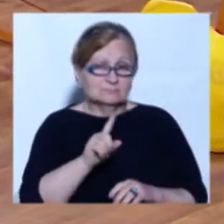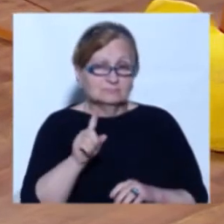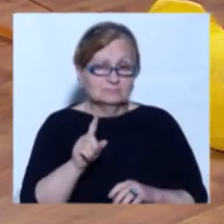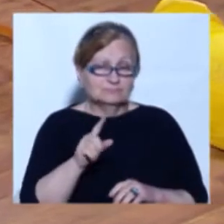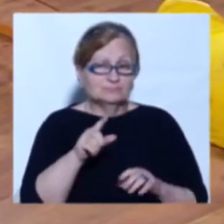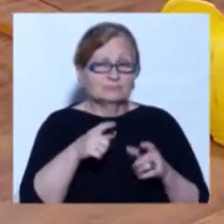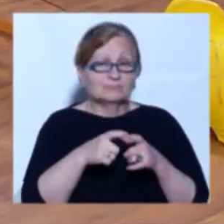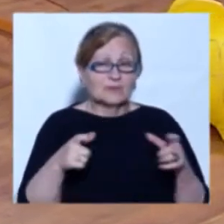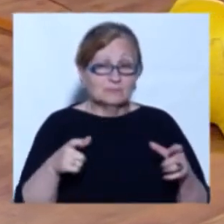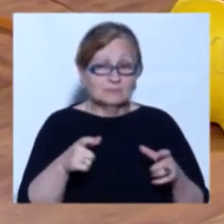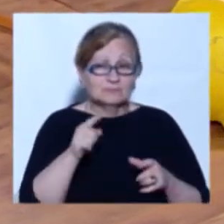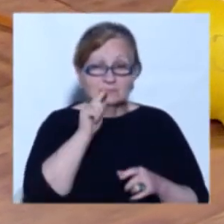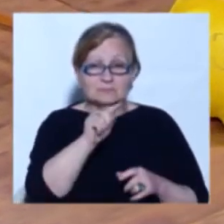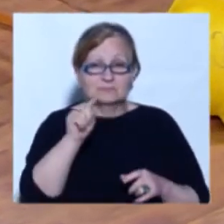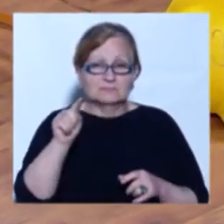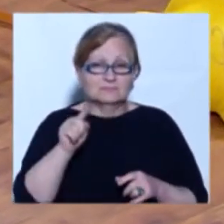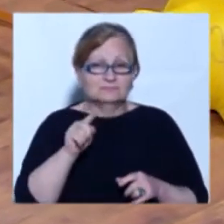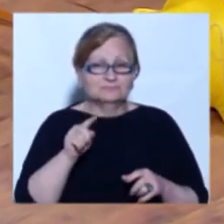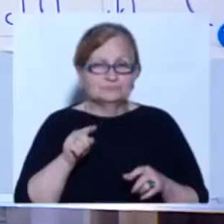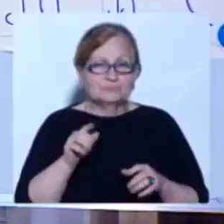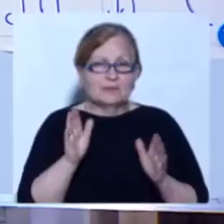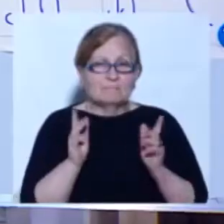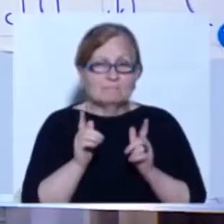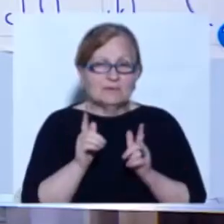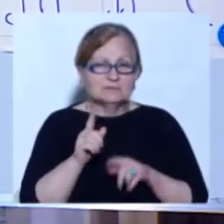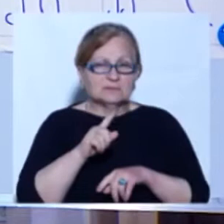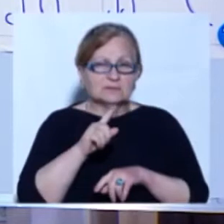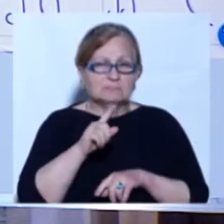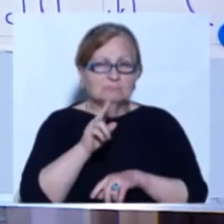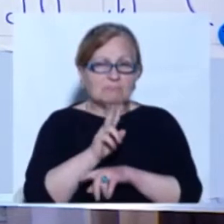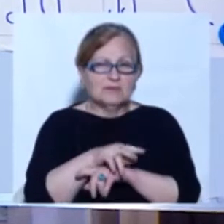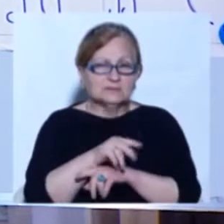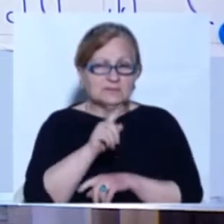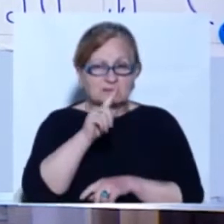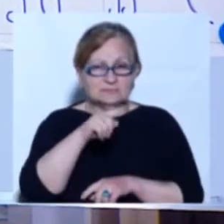რომელ ბარათზეც აღმოვაჩენ, მერცხალს პატარა მერცხლით მოვნიშნავ.